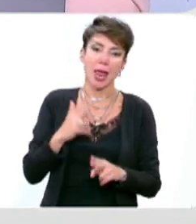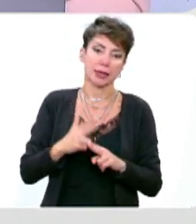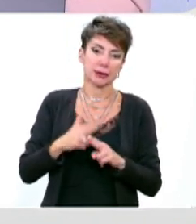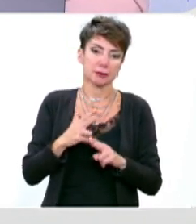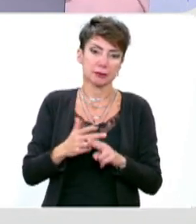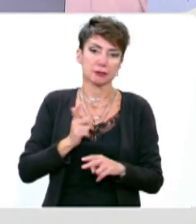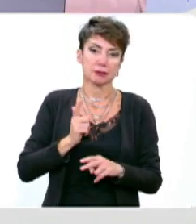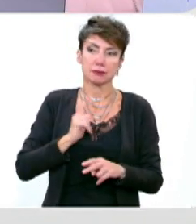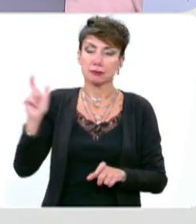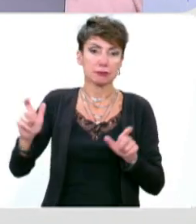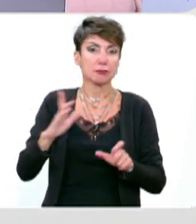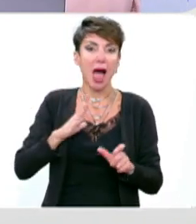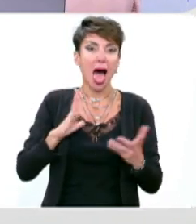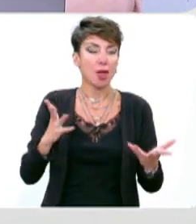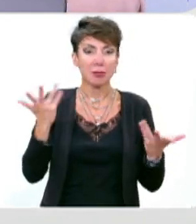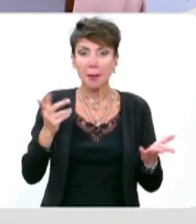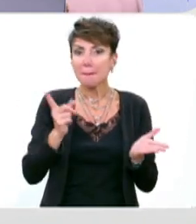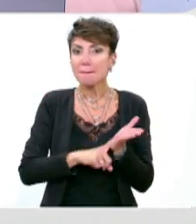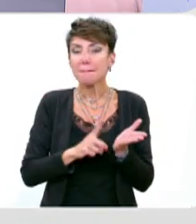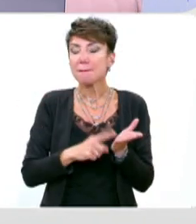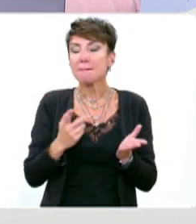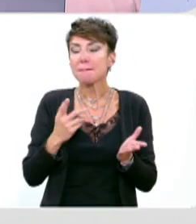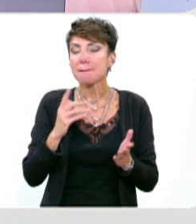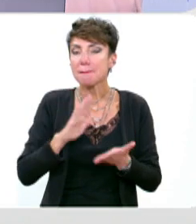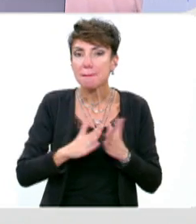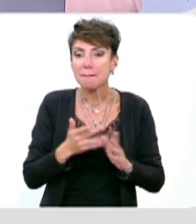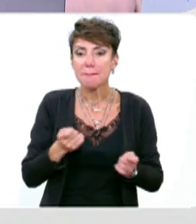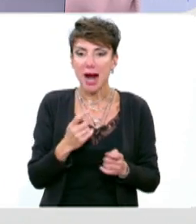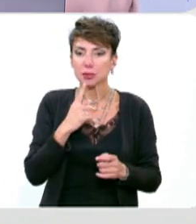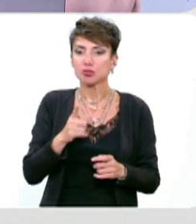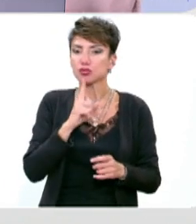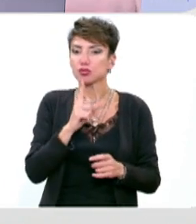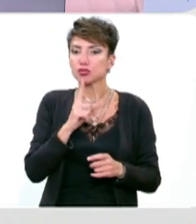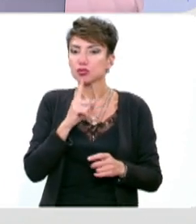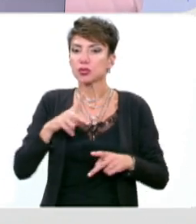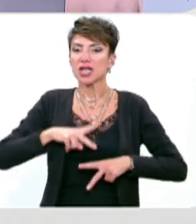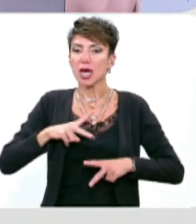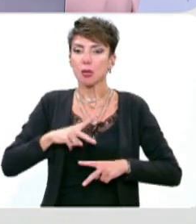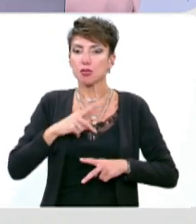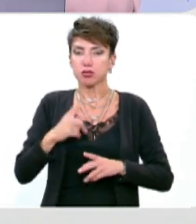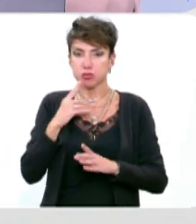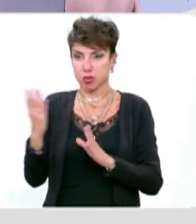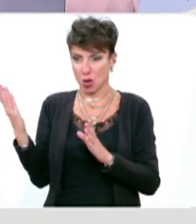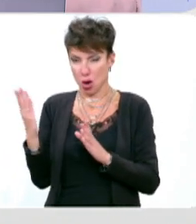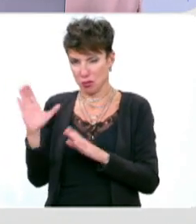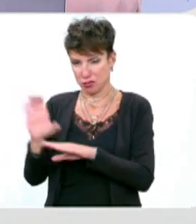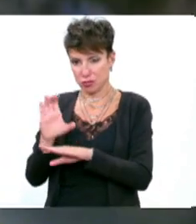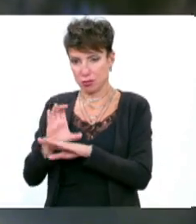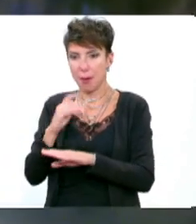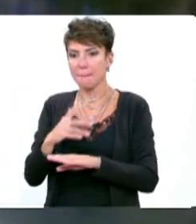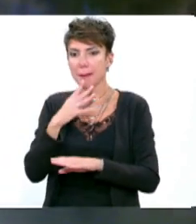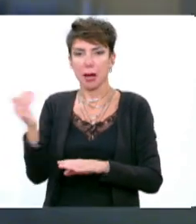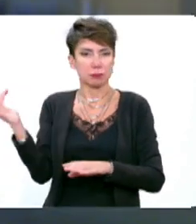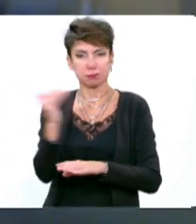οι πολίτες να δουν είναι να γίνει πράξη αυτό που έχει πει η ηγεσία του υπουργείου ψηφιακής πολιτικής ότι με το ψηφιακό φάκελο η μεταβίβαση ακινήτων θα γίνεται σε